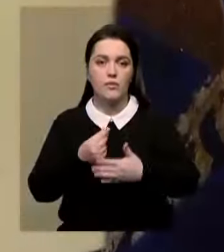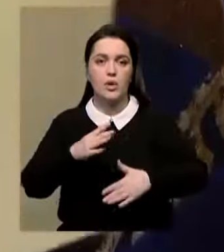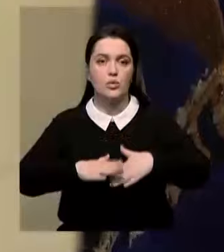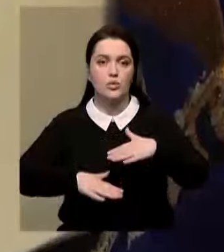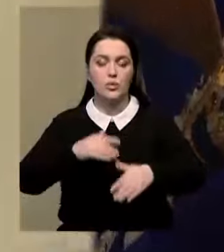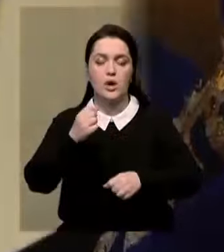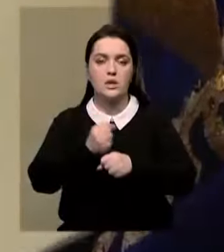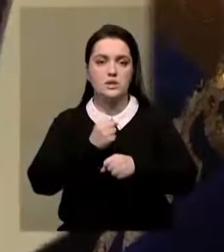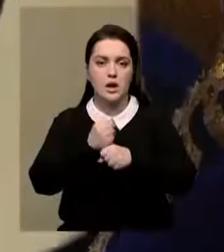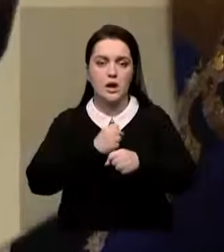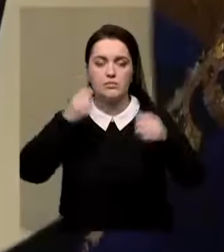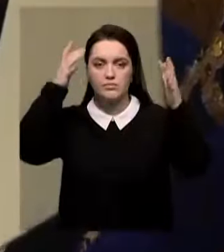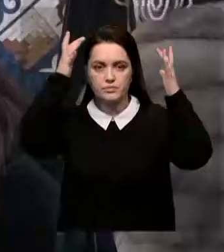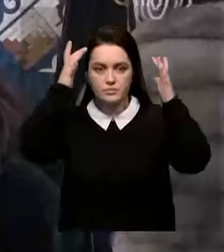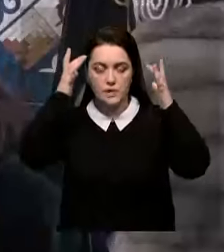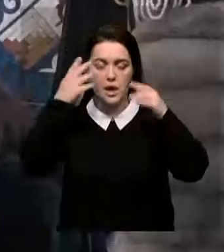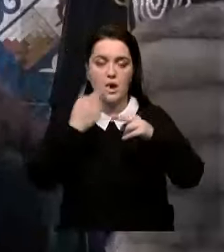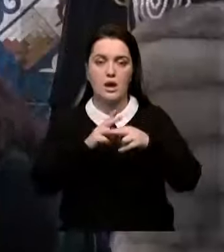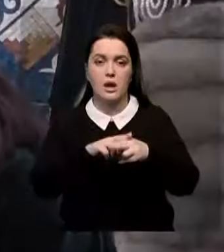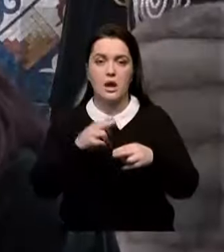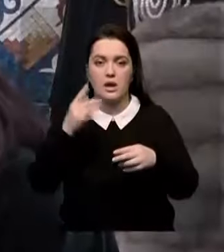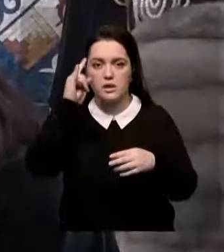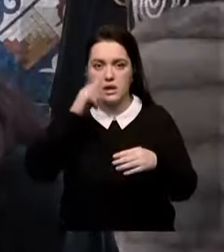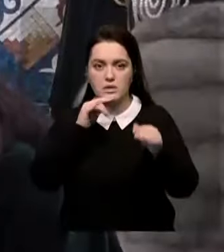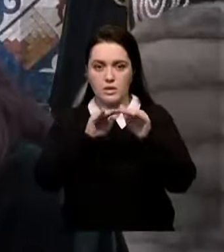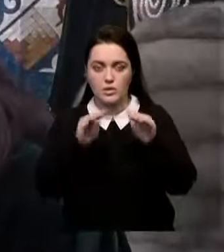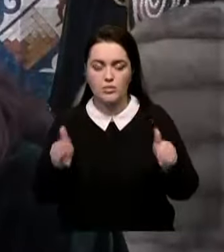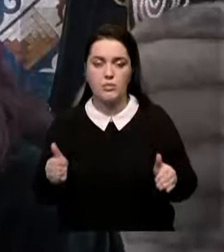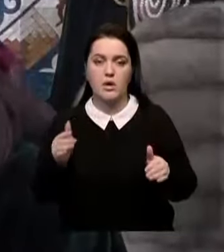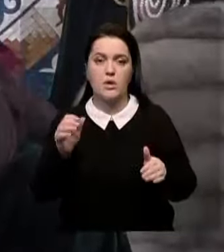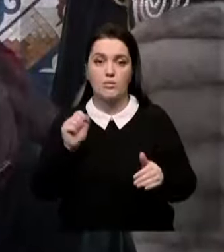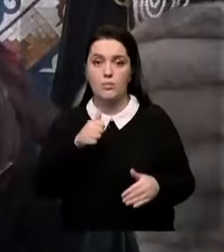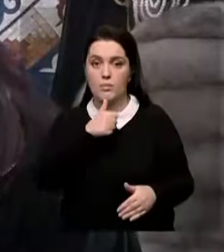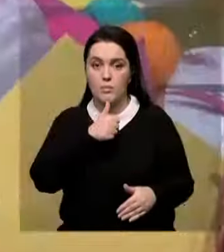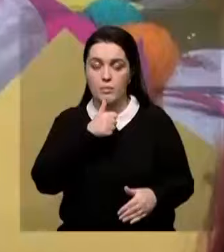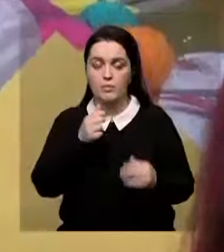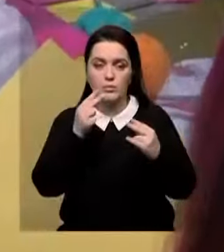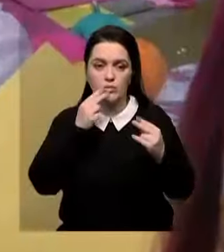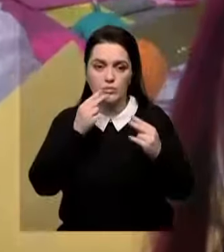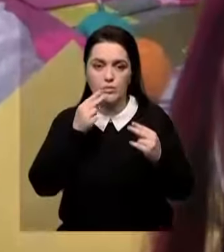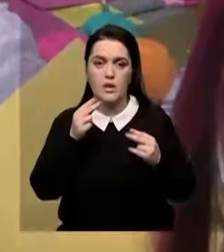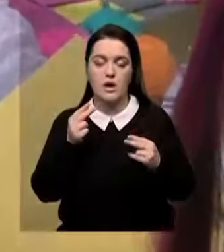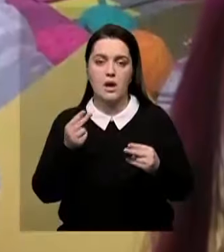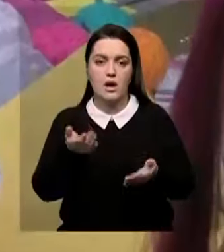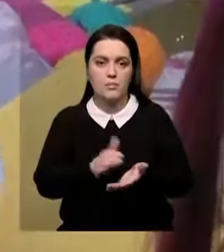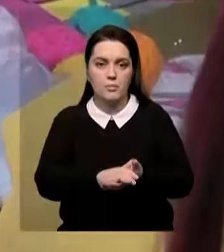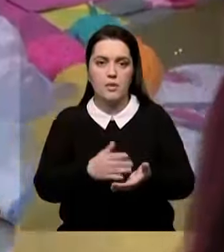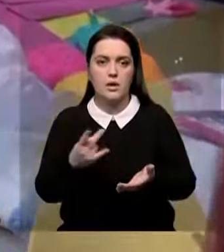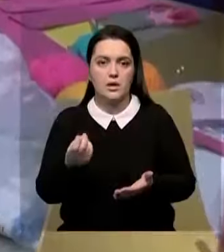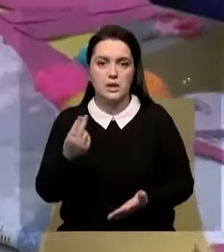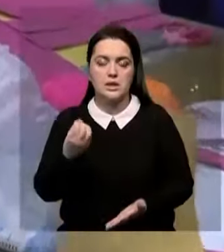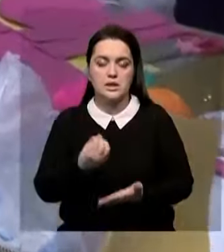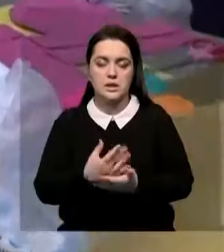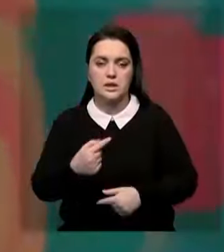изготавливают головной убор тюбетейку. Детки после проведения мастер-класса смогут попробовать угощение, познакомиться с национальными ценностями